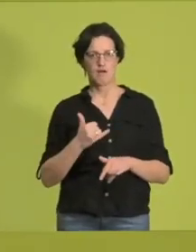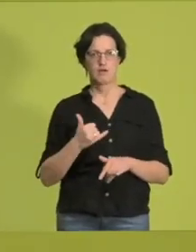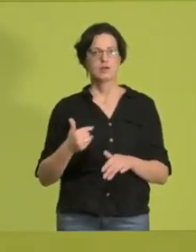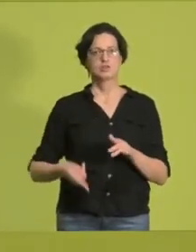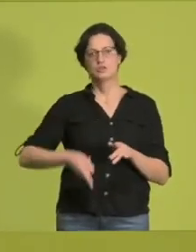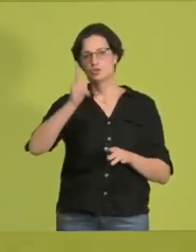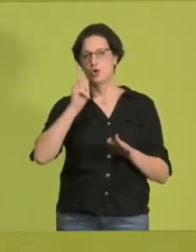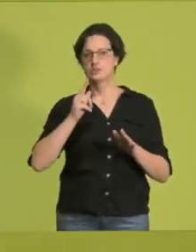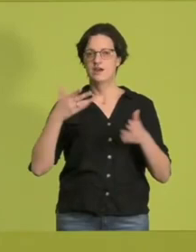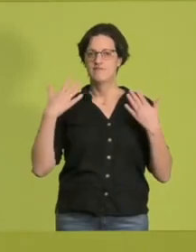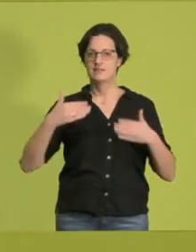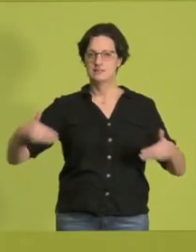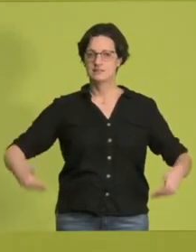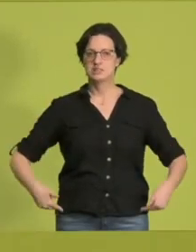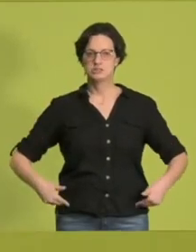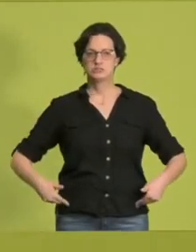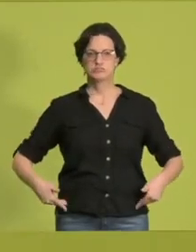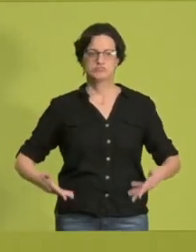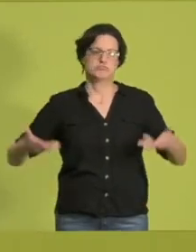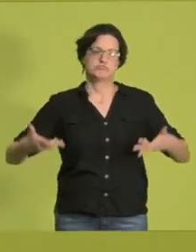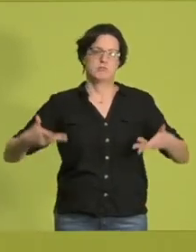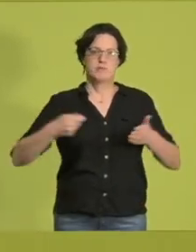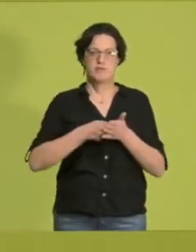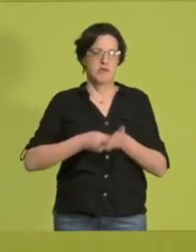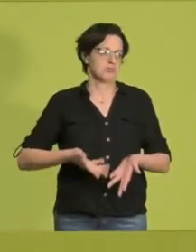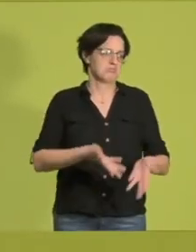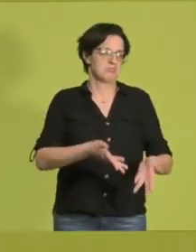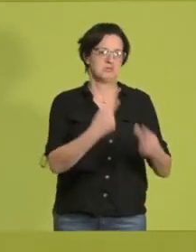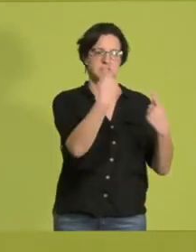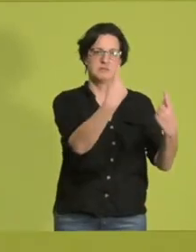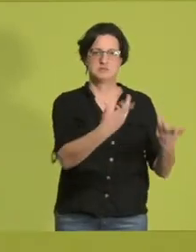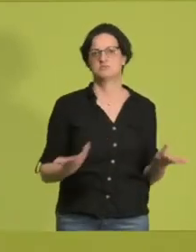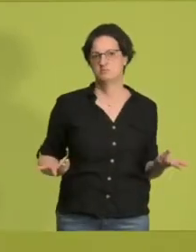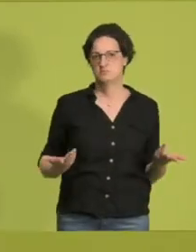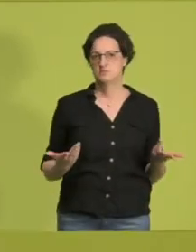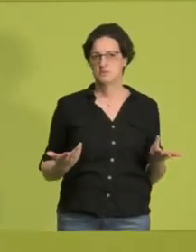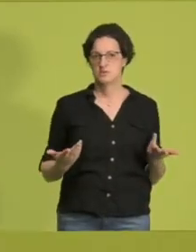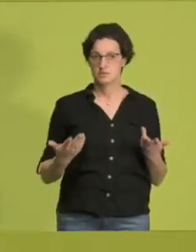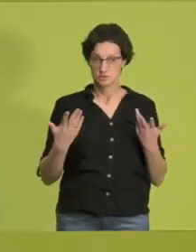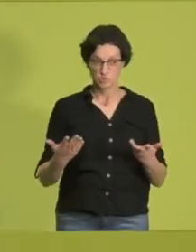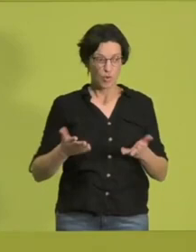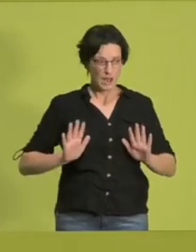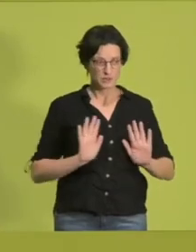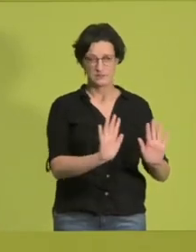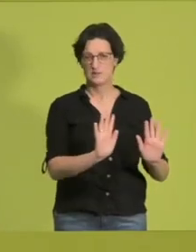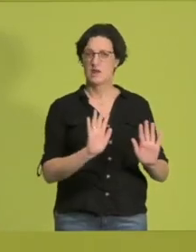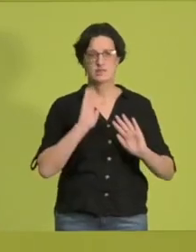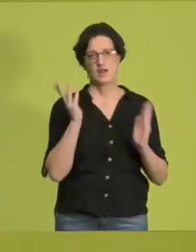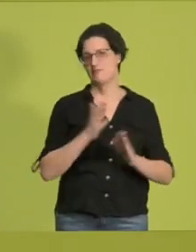alleine gelassen und so ein abschieben von verantwortung darf es nie wieder geben wer sich für regierungsverantwortung